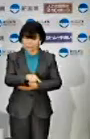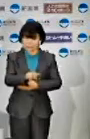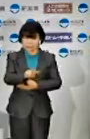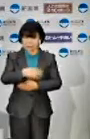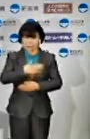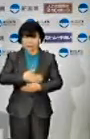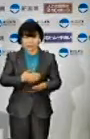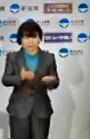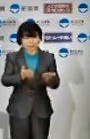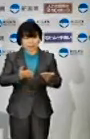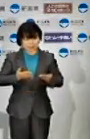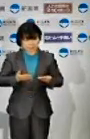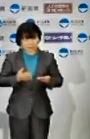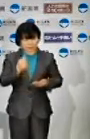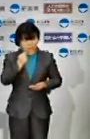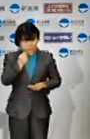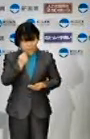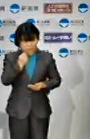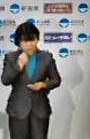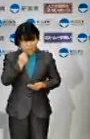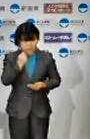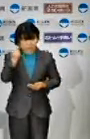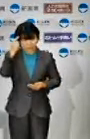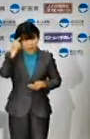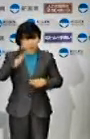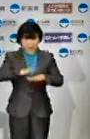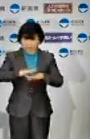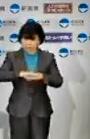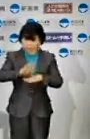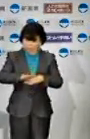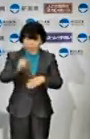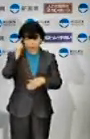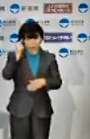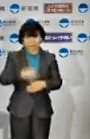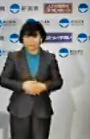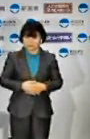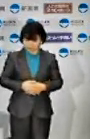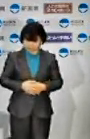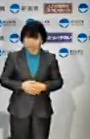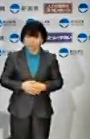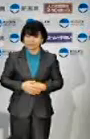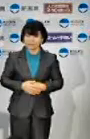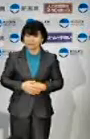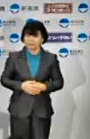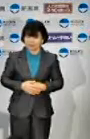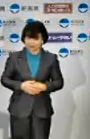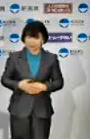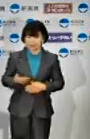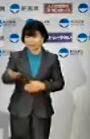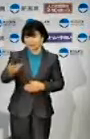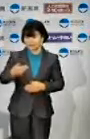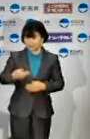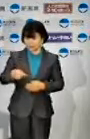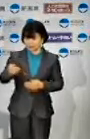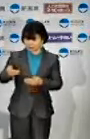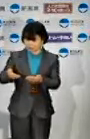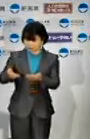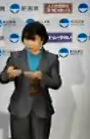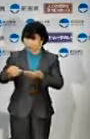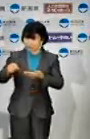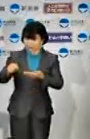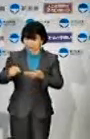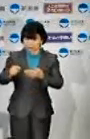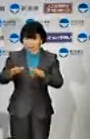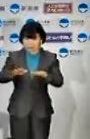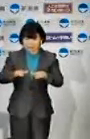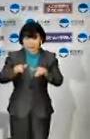得るのは非常に難しいんじゃないかという見方もあると思うんですけれども、 それが先ほどご質問いただいても今そのお